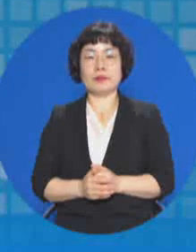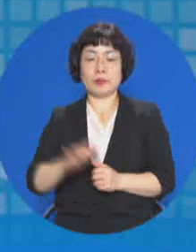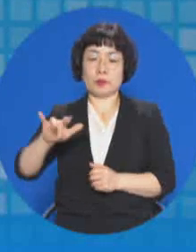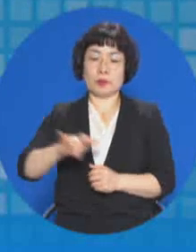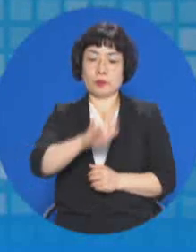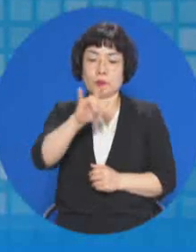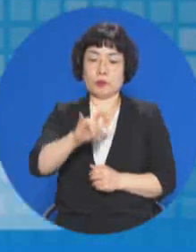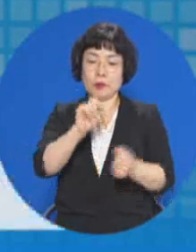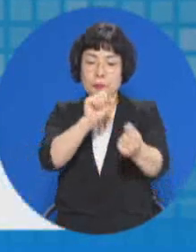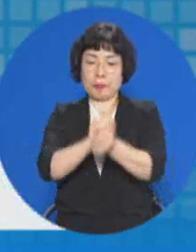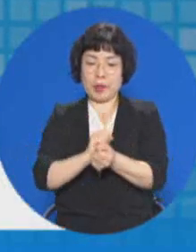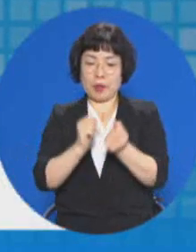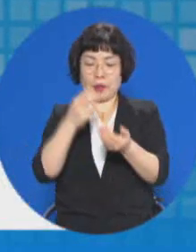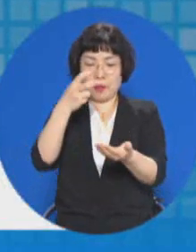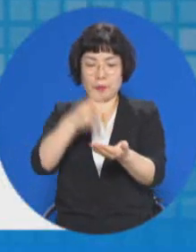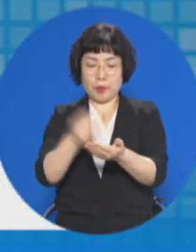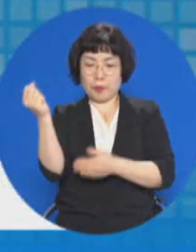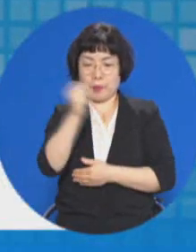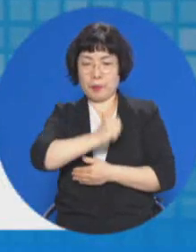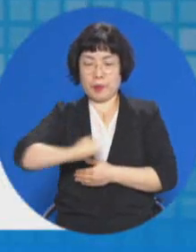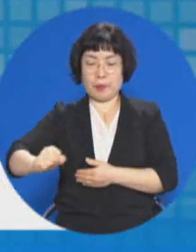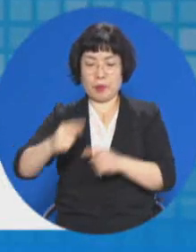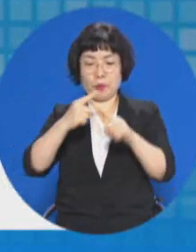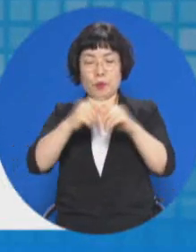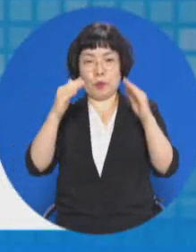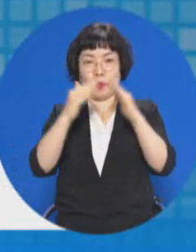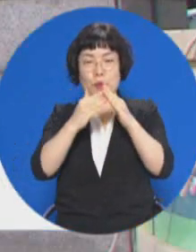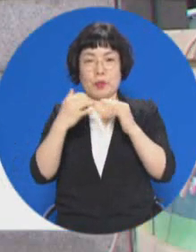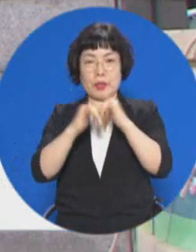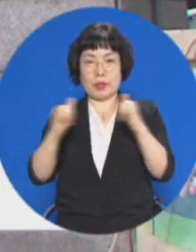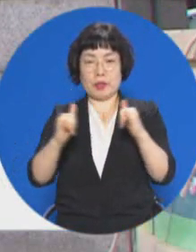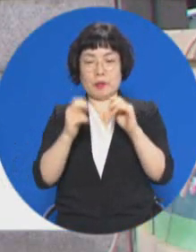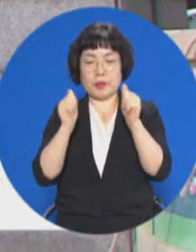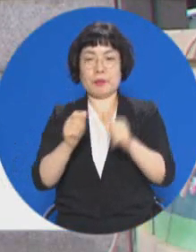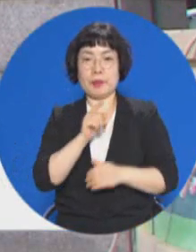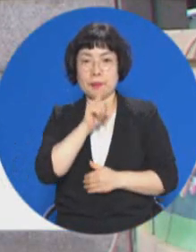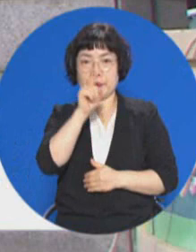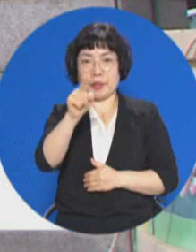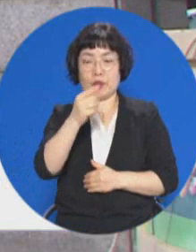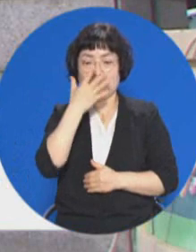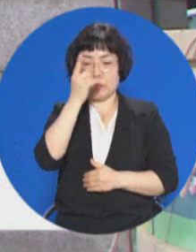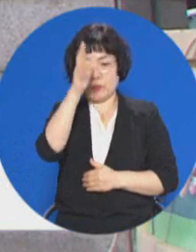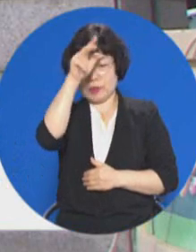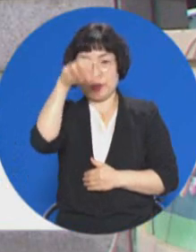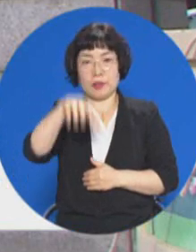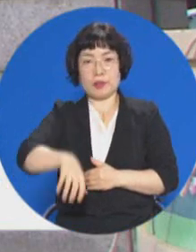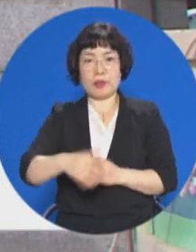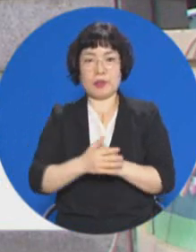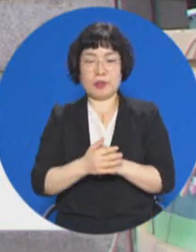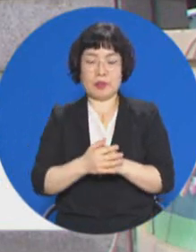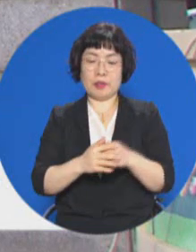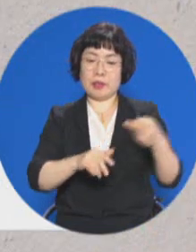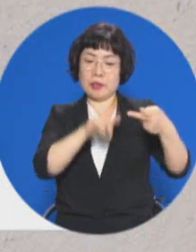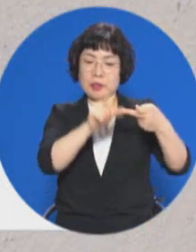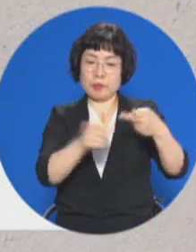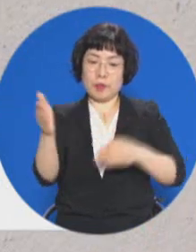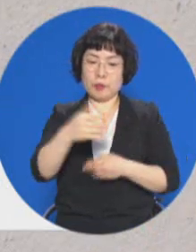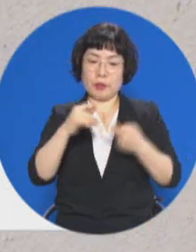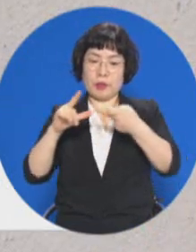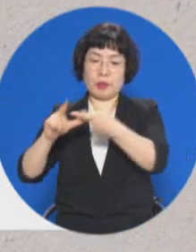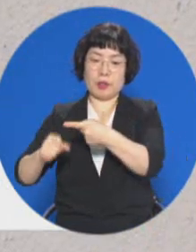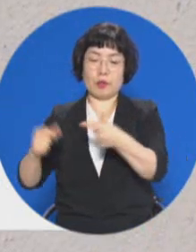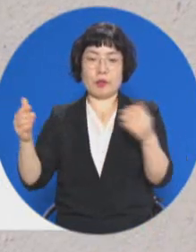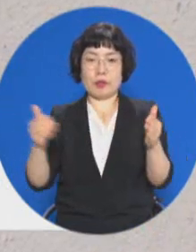코로나19 감염 예방 행정명령을 위반한 교회 책임자들이 검찰에 송치됐습니다. 순천경찰서는 지난해 12월부터